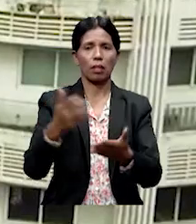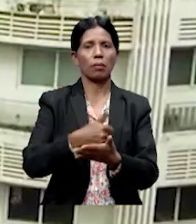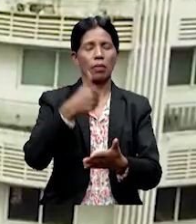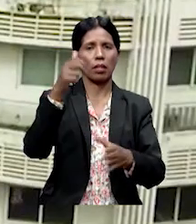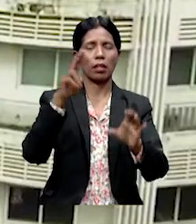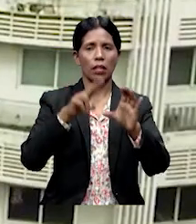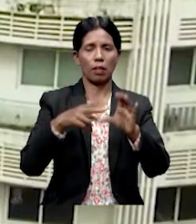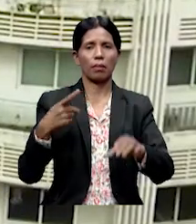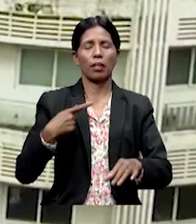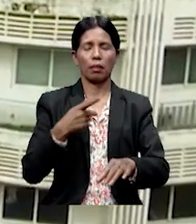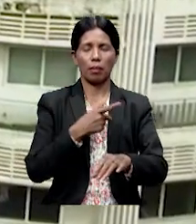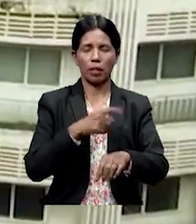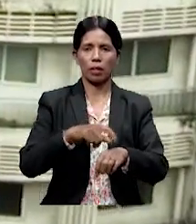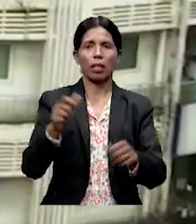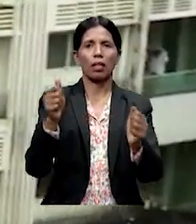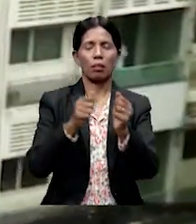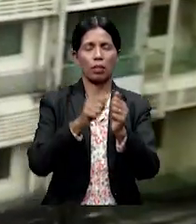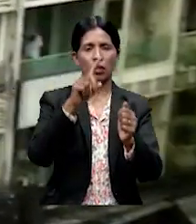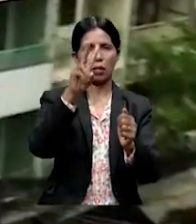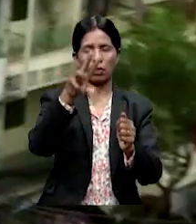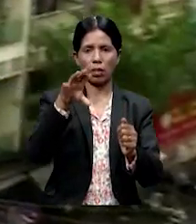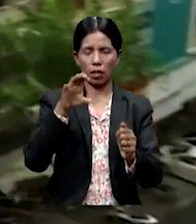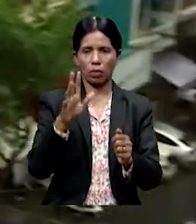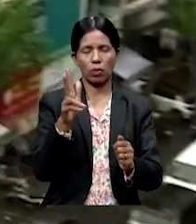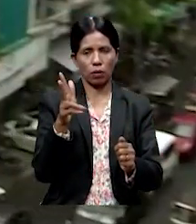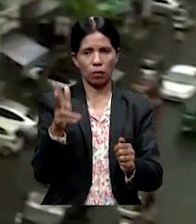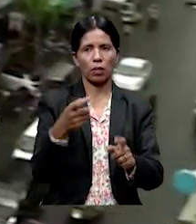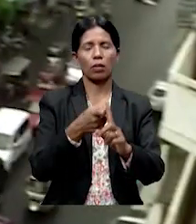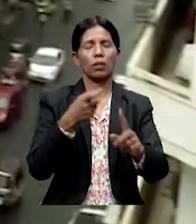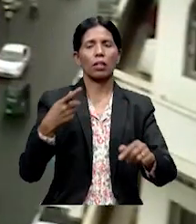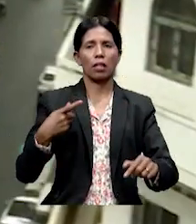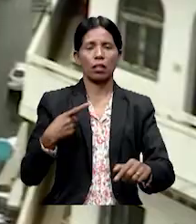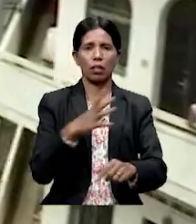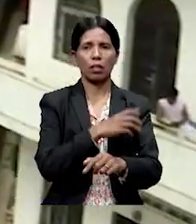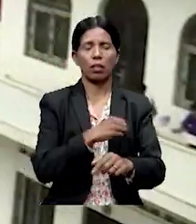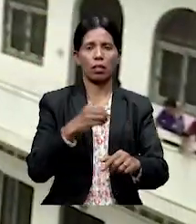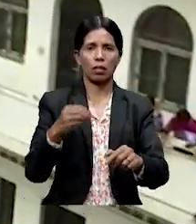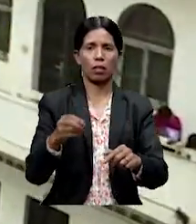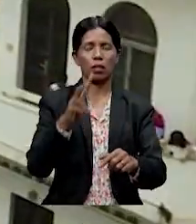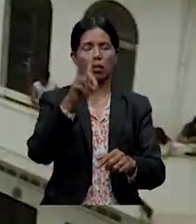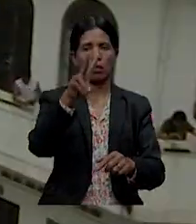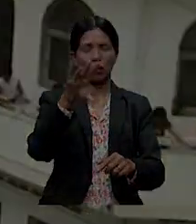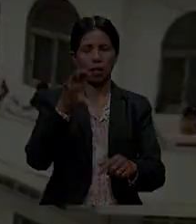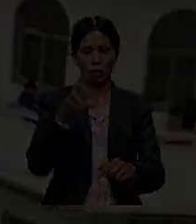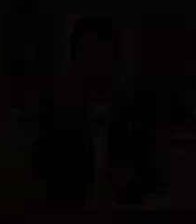kadeira parlamentar hamutu katusida ruanulu husi kadeira parlamentar atusida ruanulu resin 5.